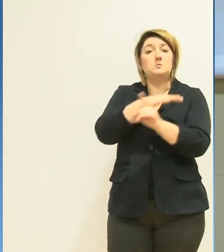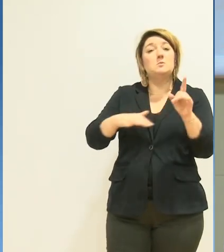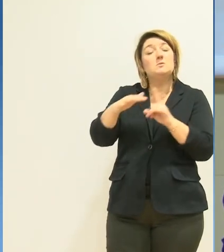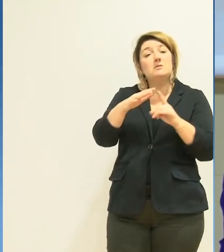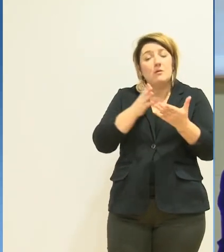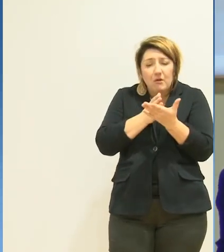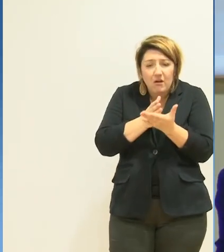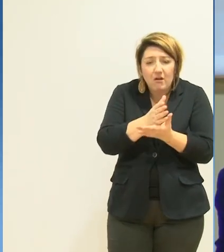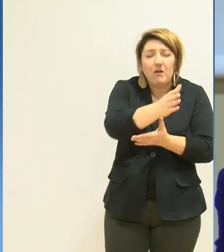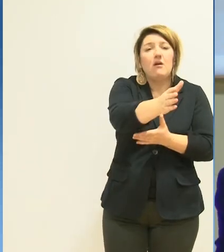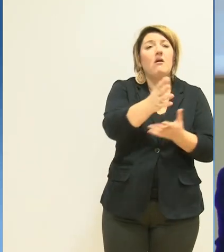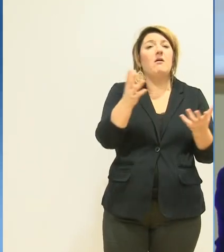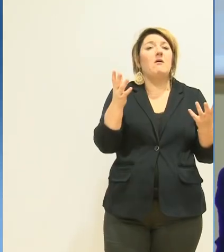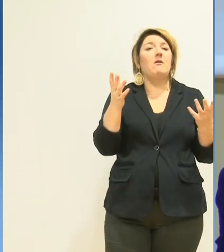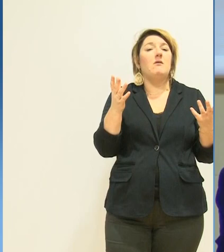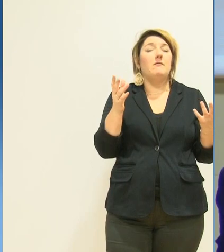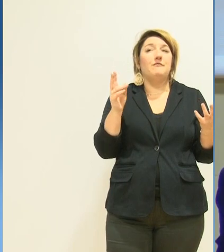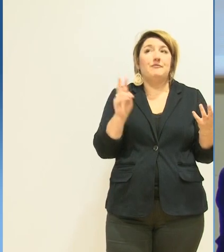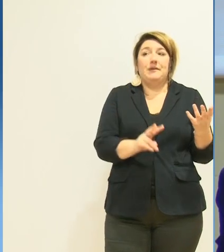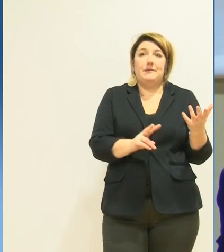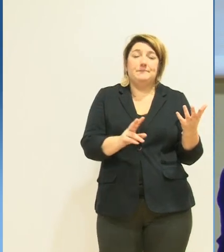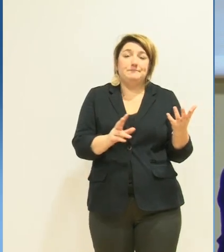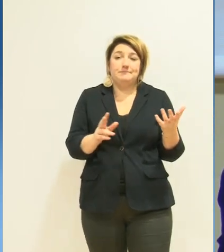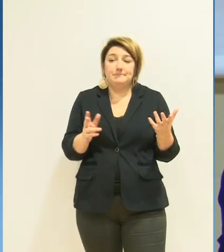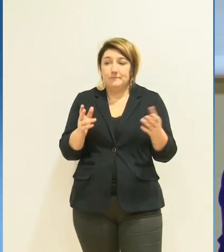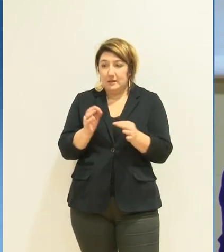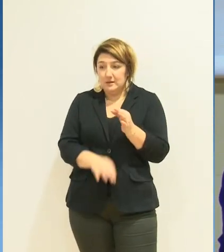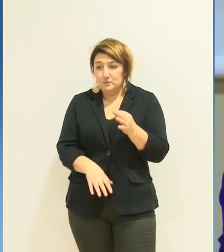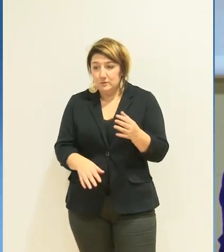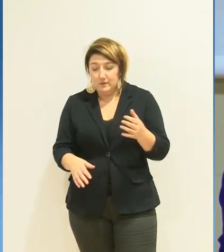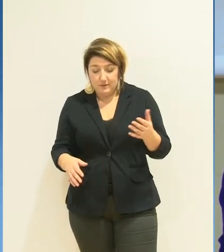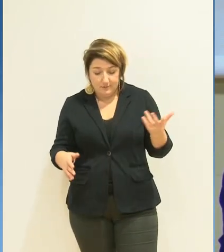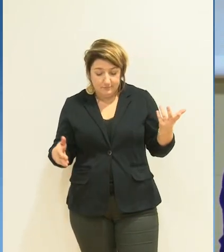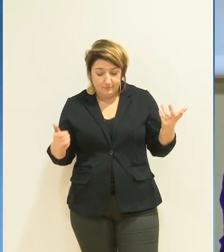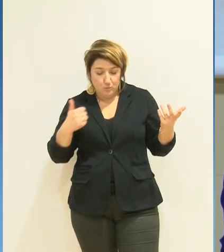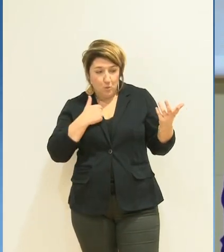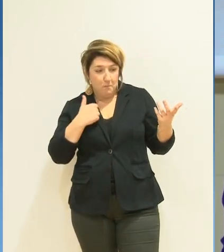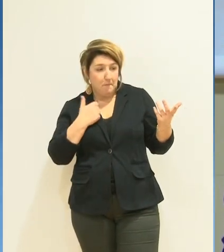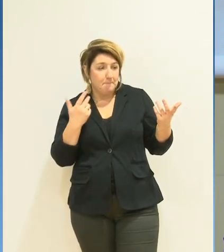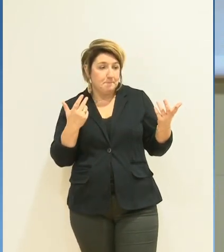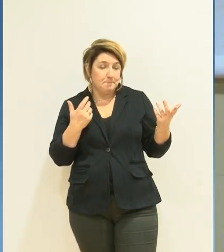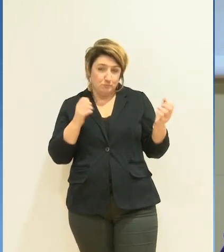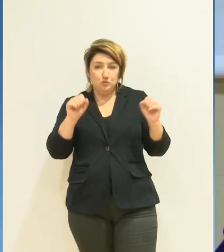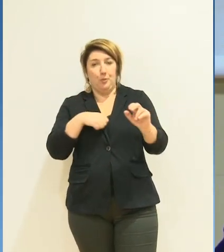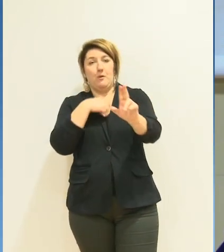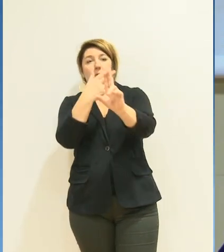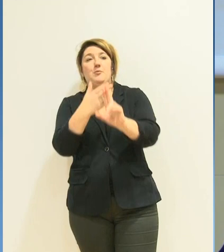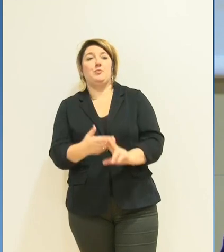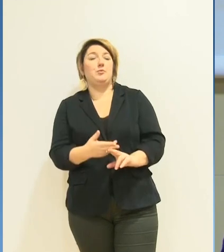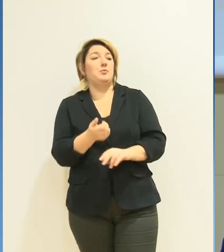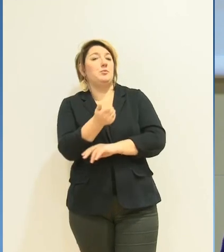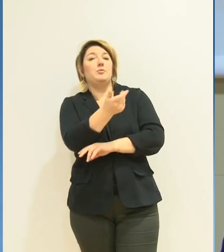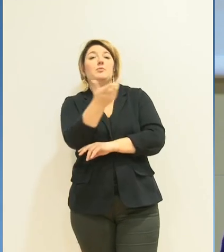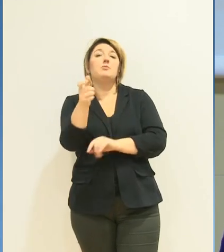finalement m'amène à donner quelques réponses à